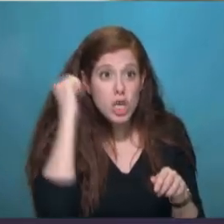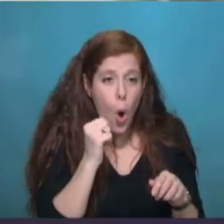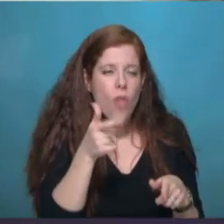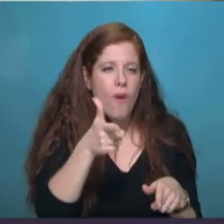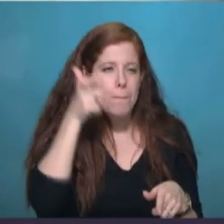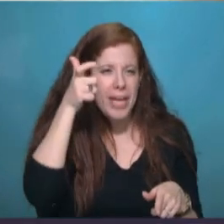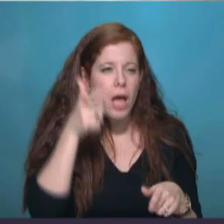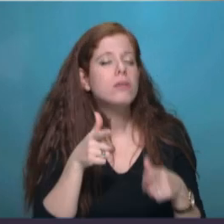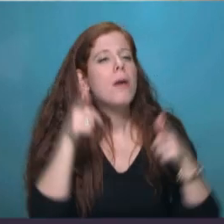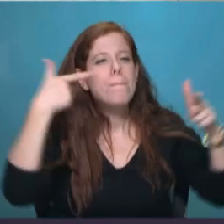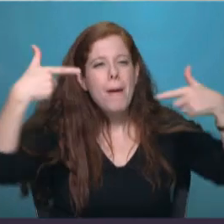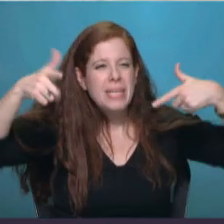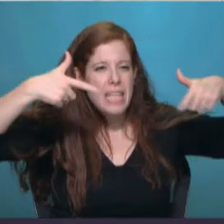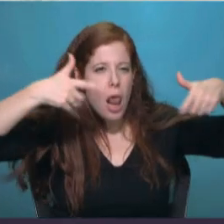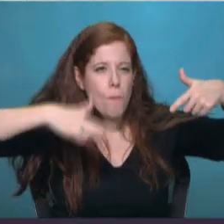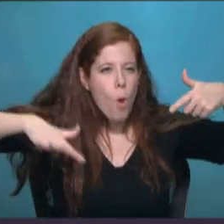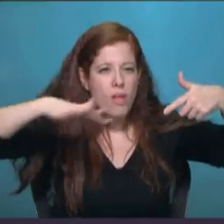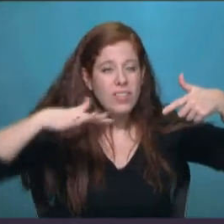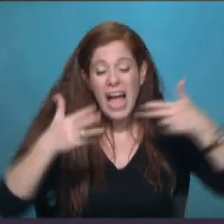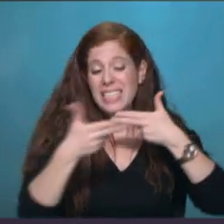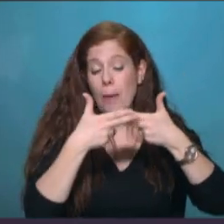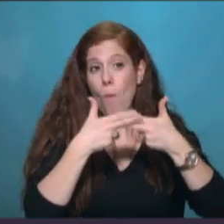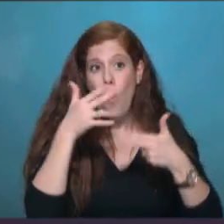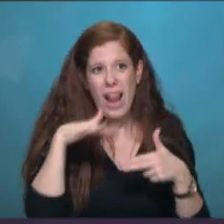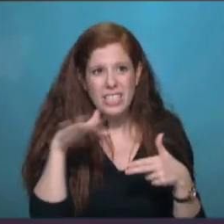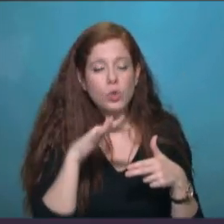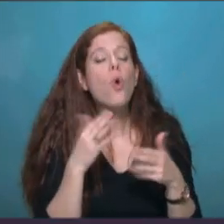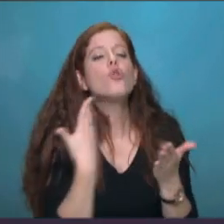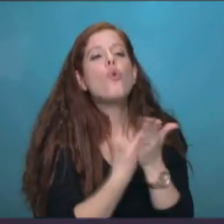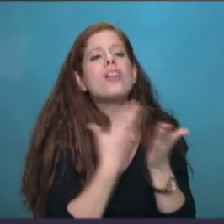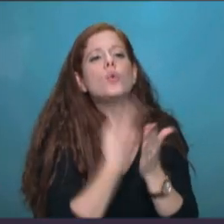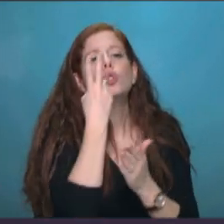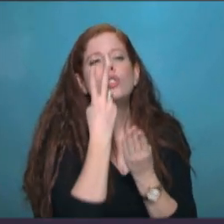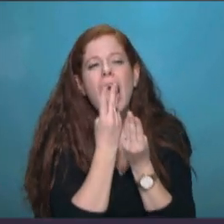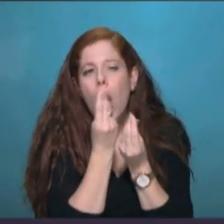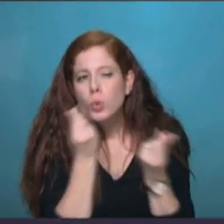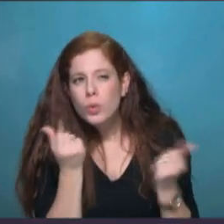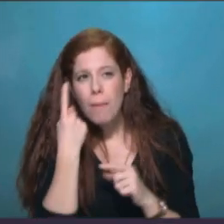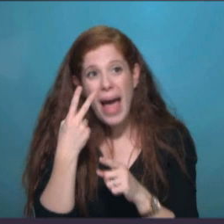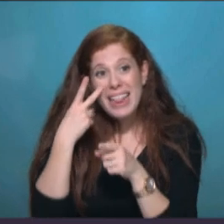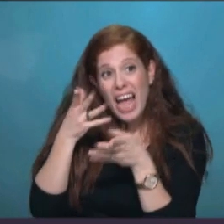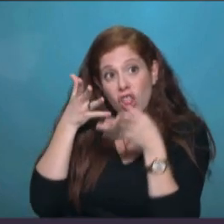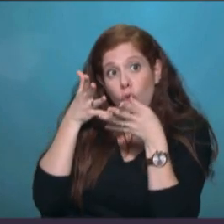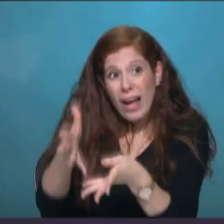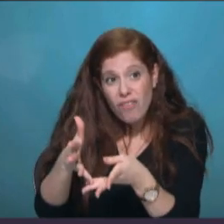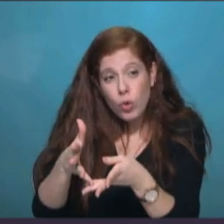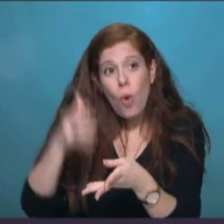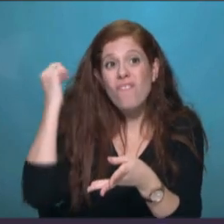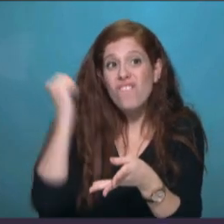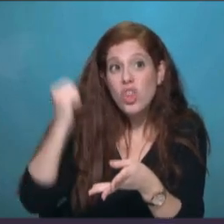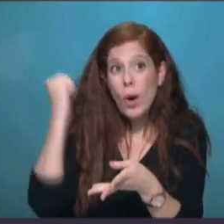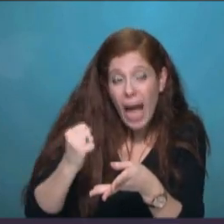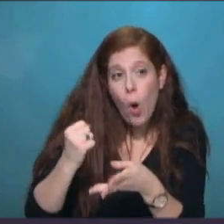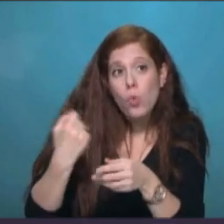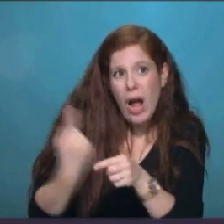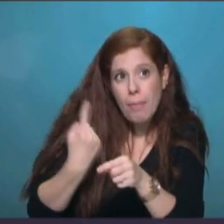שהוצבו סמוך לזירת הרצח תועדו שני חשודים. אחד מהם נראה תוקף אותו ודוקר אותו כמה פעמים, אחר כך